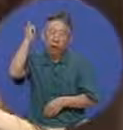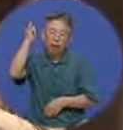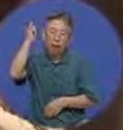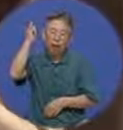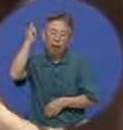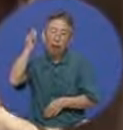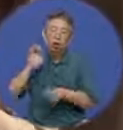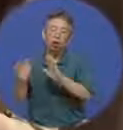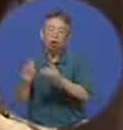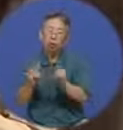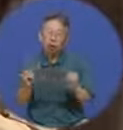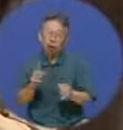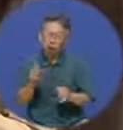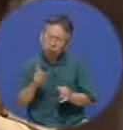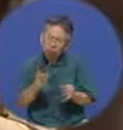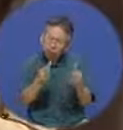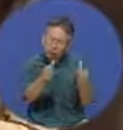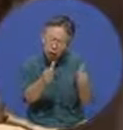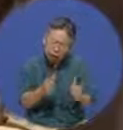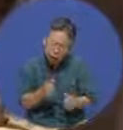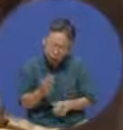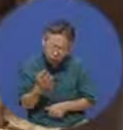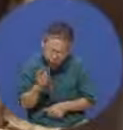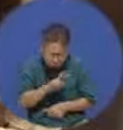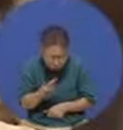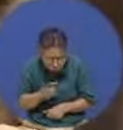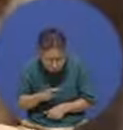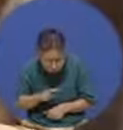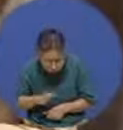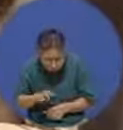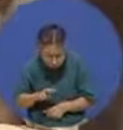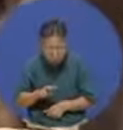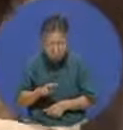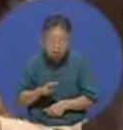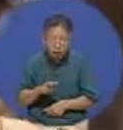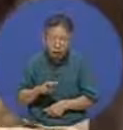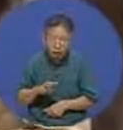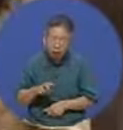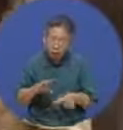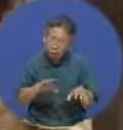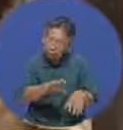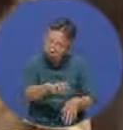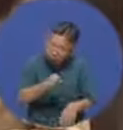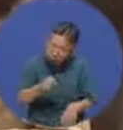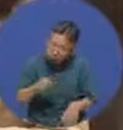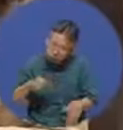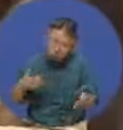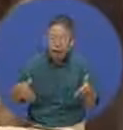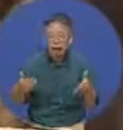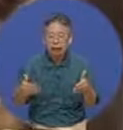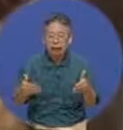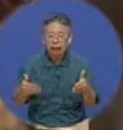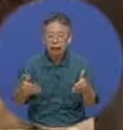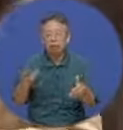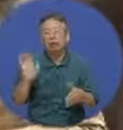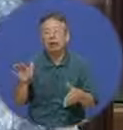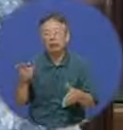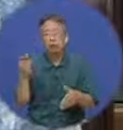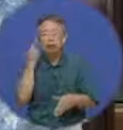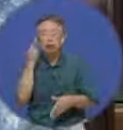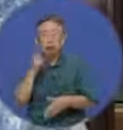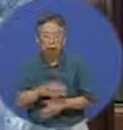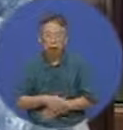やはり子どもたちがどんなサイトを閲覧しているのかっていうのを把握しきれてないという話もよく聞きます ね、 そ う です ね。 ですからあ